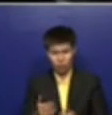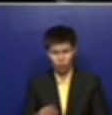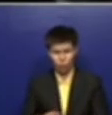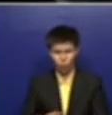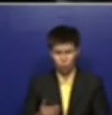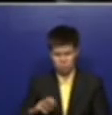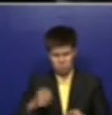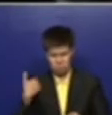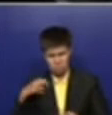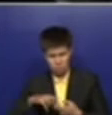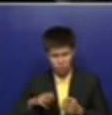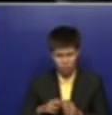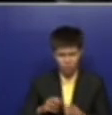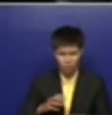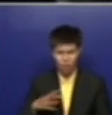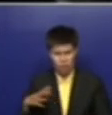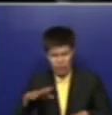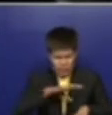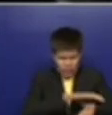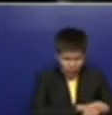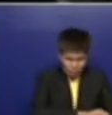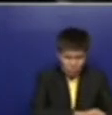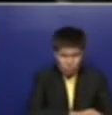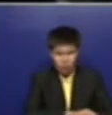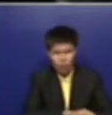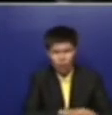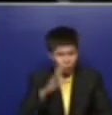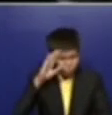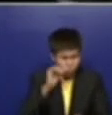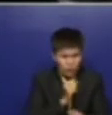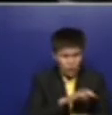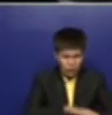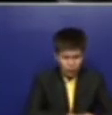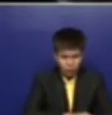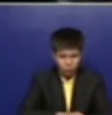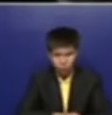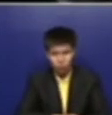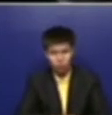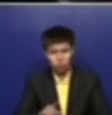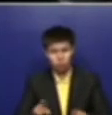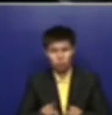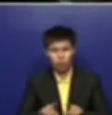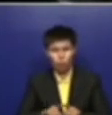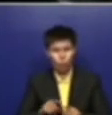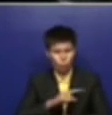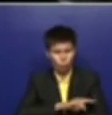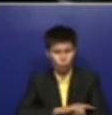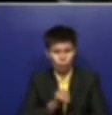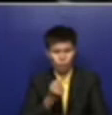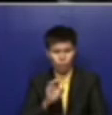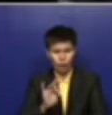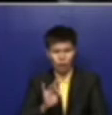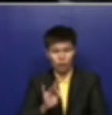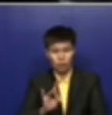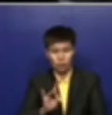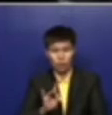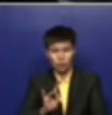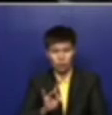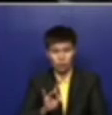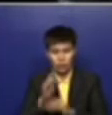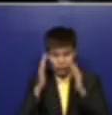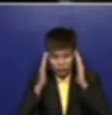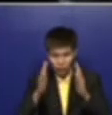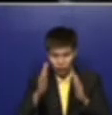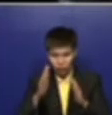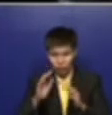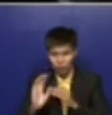ายินดีครับที่จะสลายการชุมนุมพร้อมที่จะเกิดขึ้นใหม่เหมือนคืนวันที่18ครับเขาตั้งใจอยู่ถึง8โมงเช้า